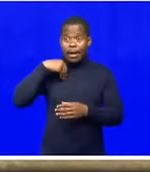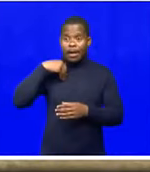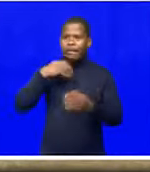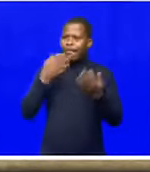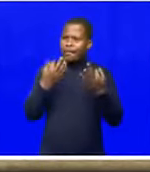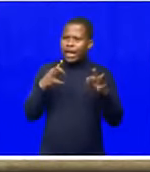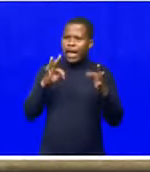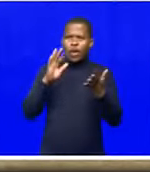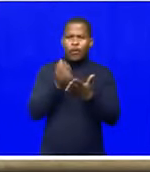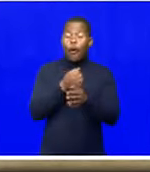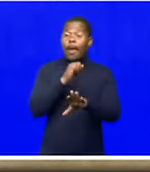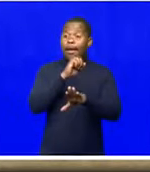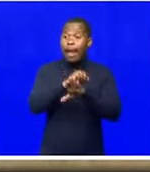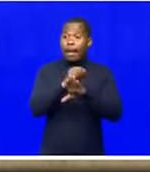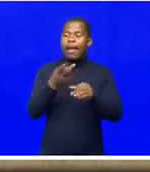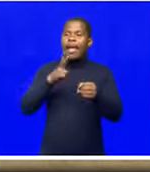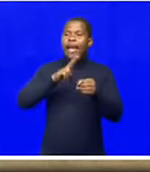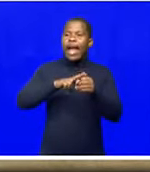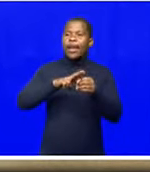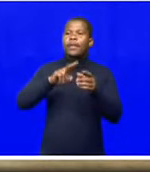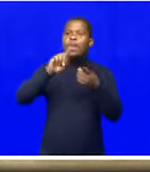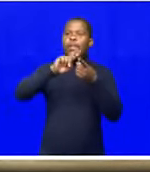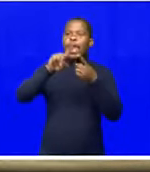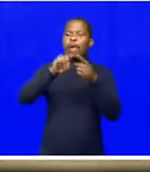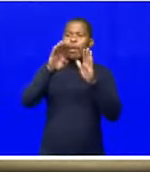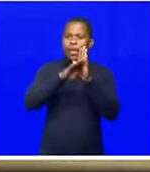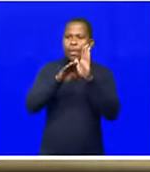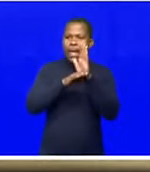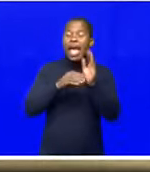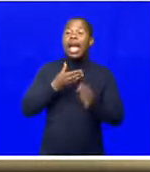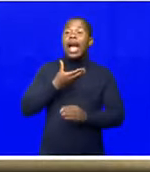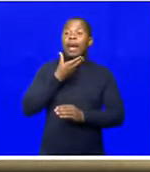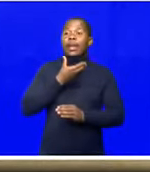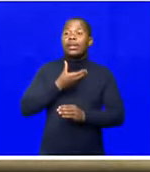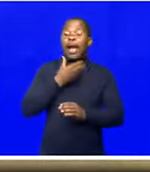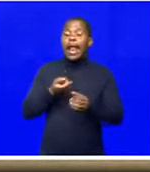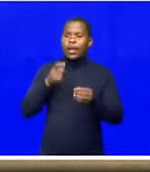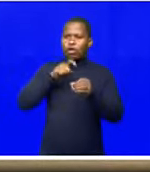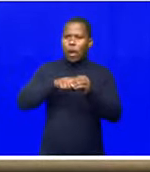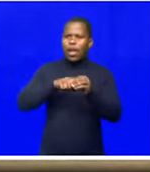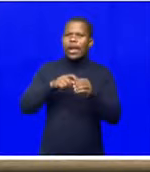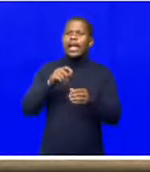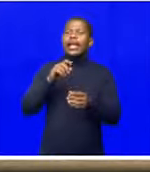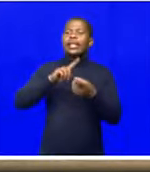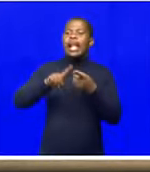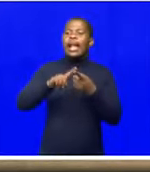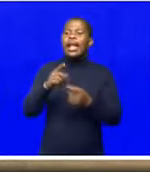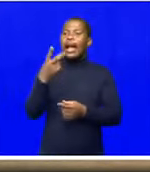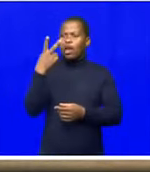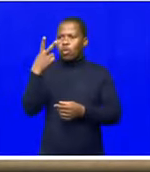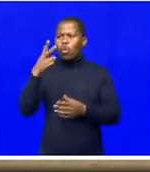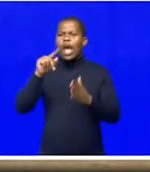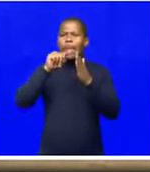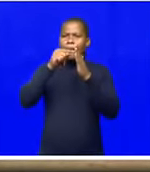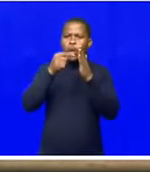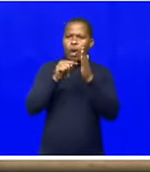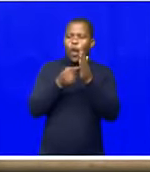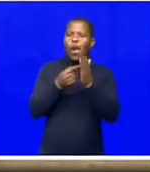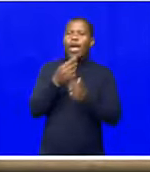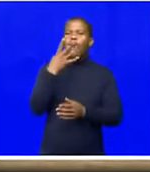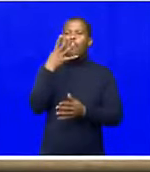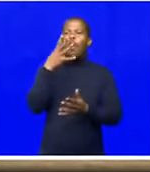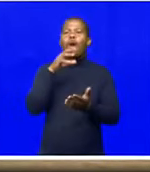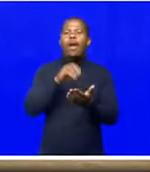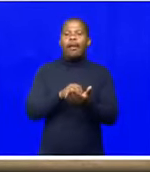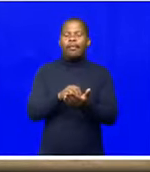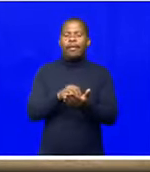saka-Premier League eminyakeni lelisetulu webhola kanzi emidlalweni lemibili udlalile linamaphuzu lamane. Lobikela umsakade eSwatini TV kutemidlalo